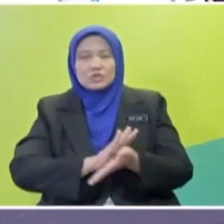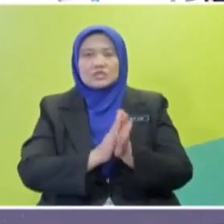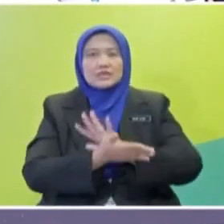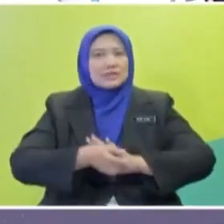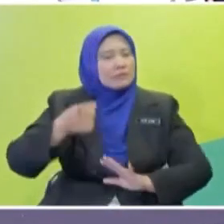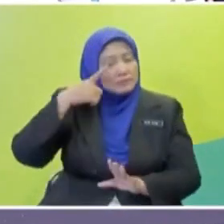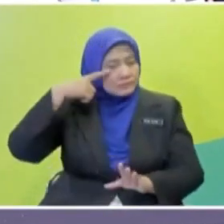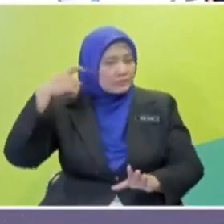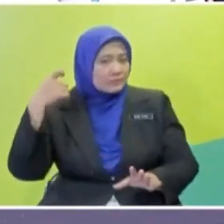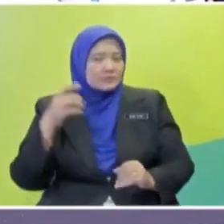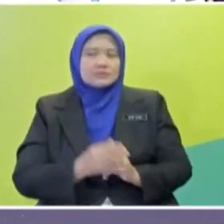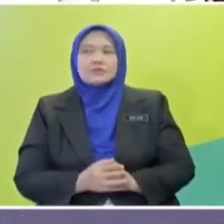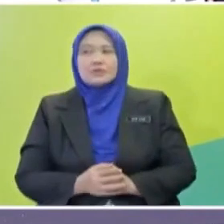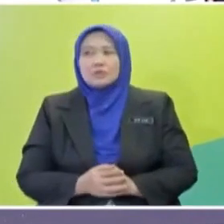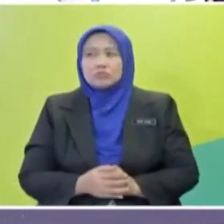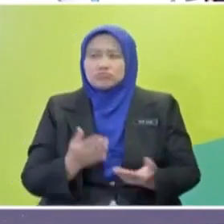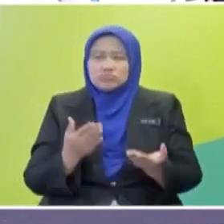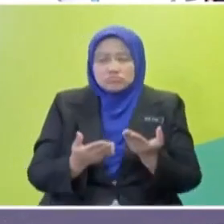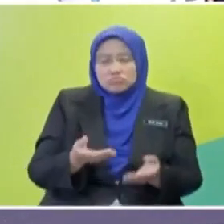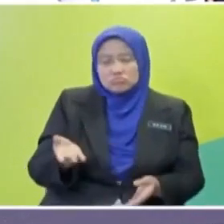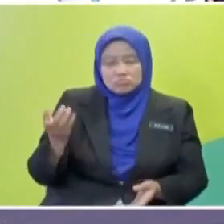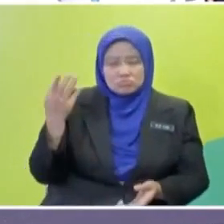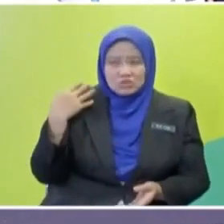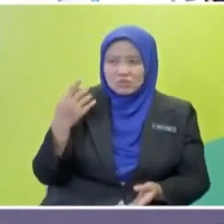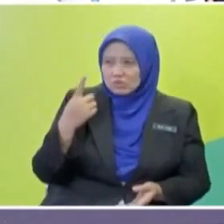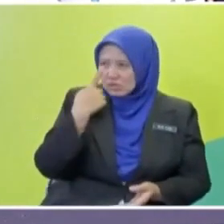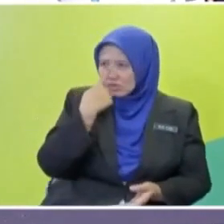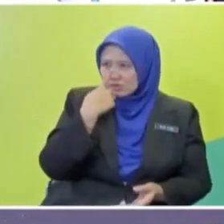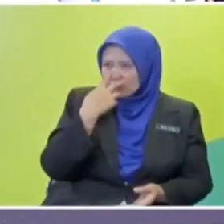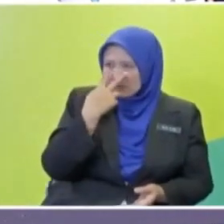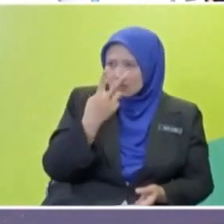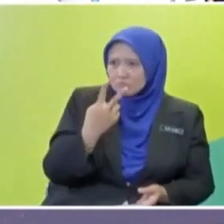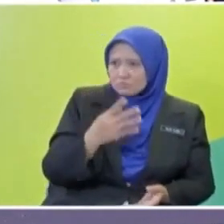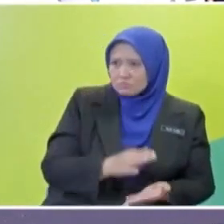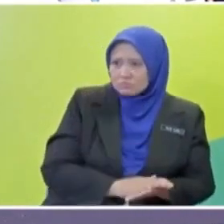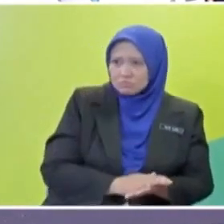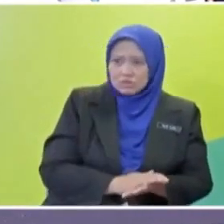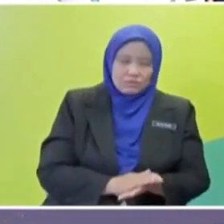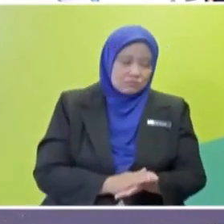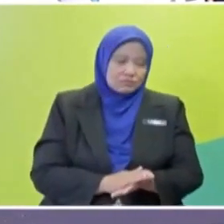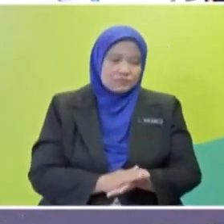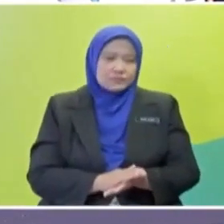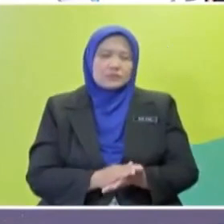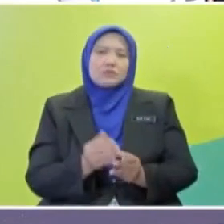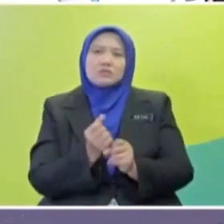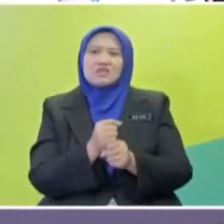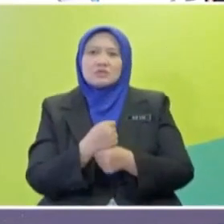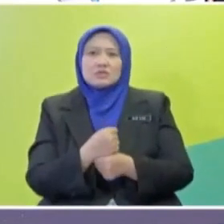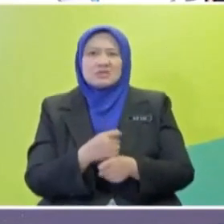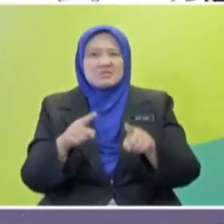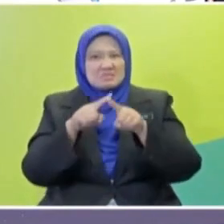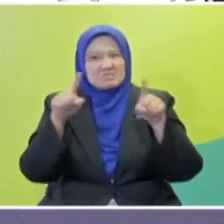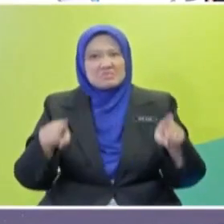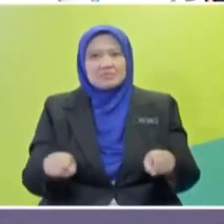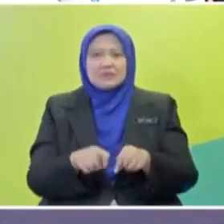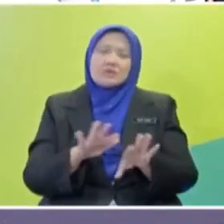mungkin Syafika rasa macam bentuk dia terlalu segi 4 ke. Mungkin Syafika rasa macam kurang menarik lah, kurang kreatif pula hasil dia. Okay,